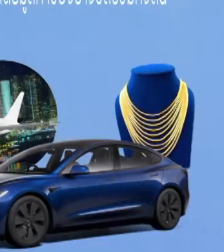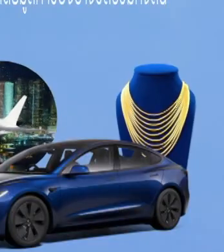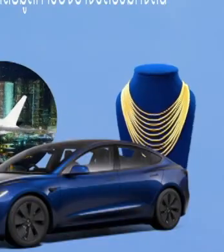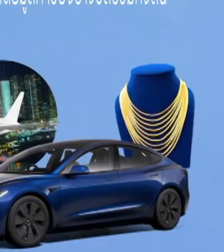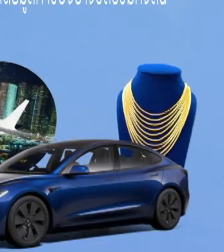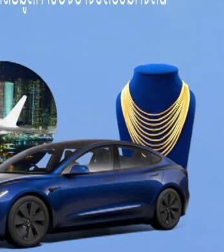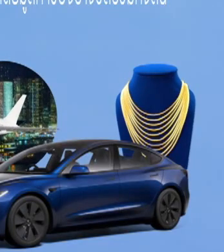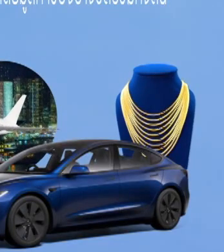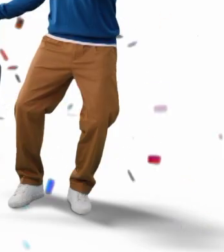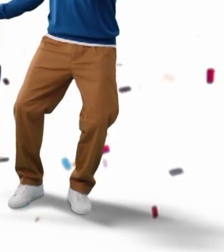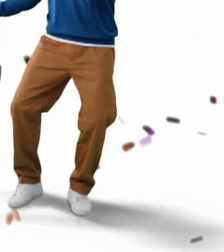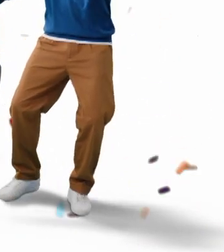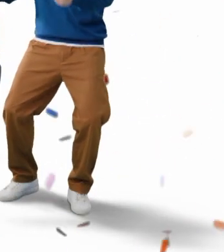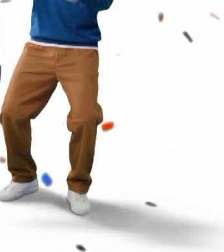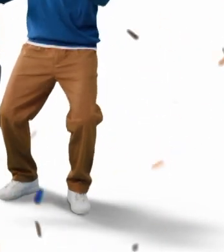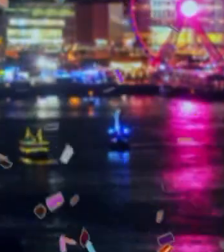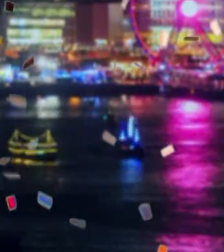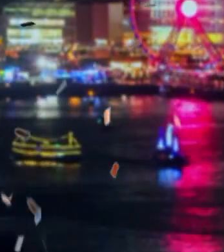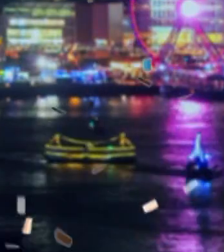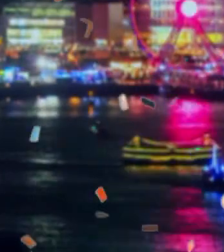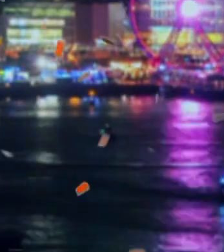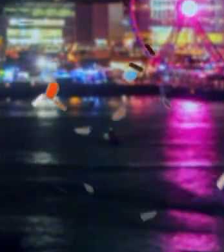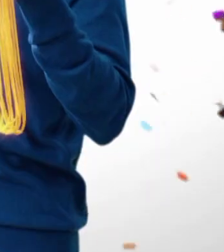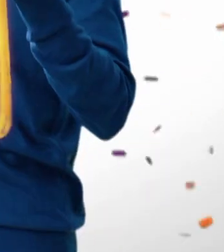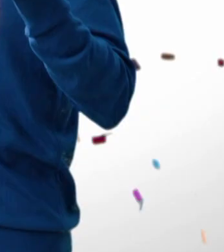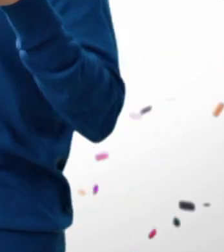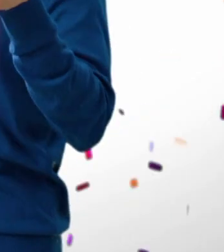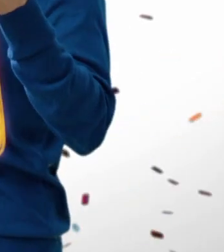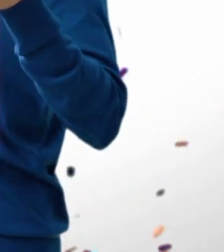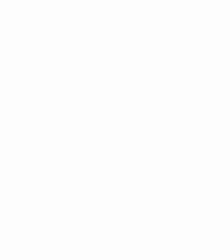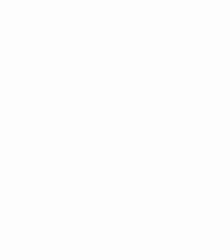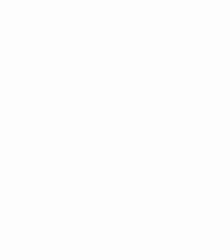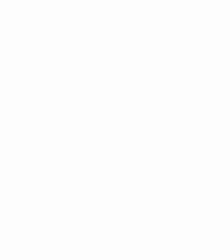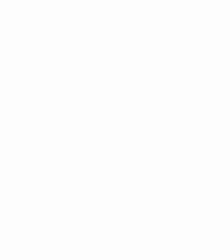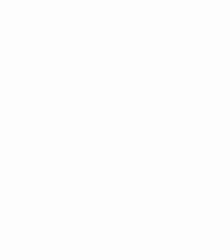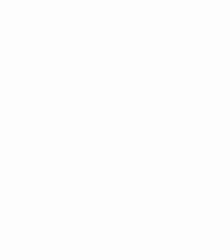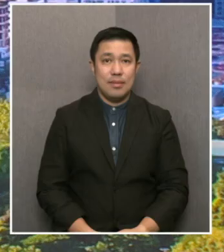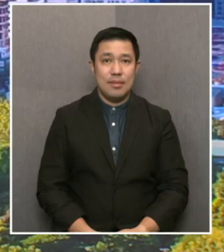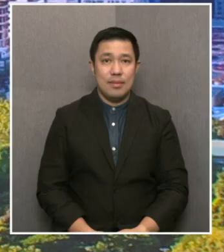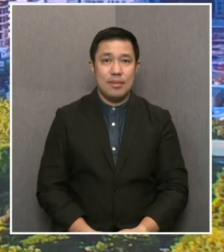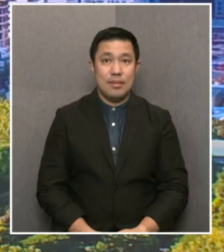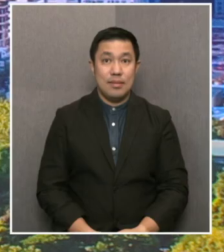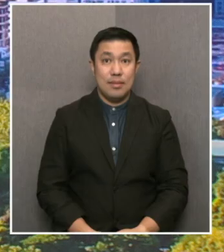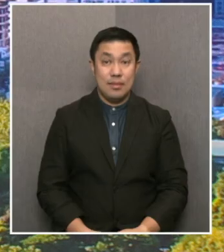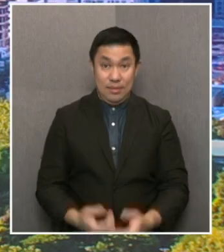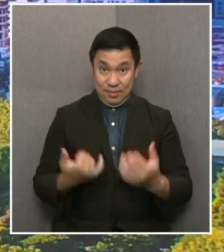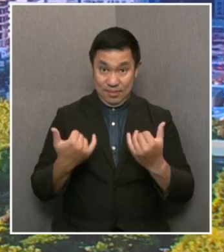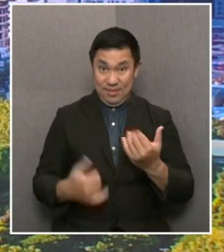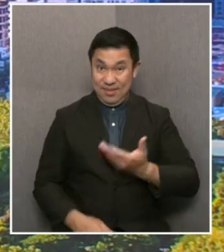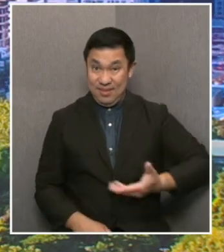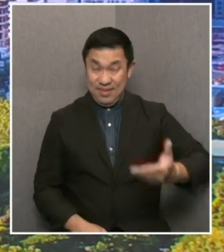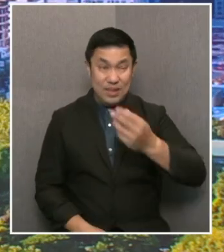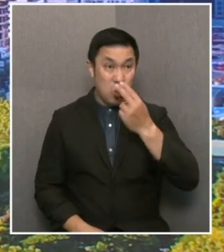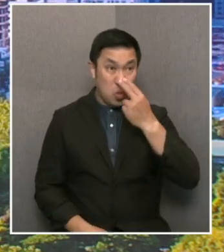All Member สุขรัวๆแลกลุ้นฟินๆใช้คะแนนเลือกลุ้นรางวัลผ่าน7 App ช่วงนี้จะพาคุณผู้ชมมา